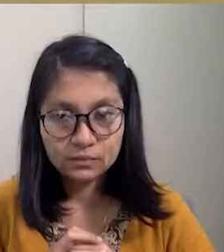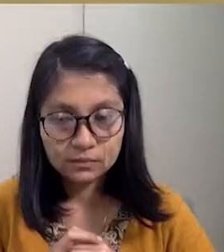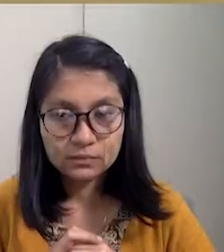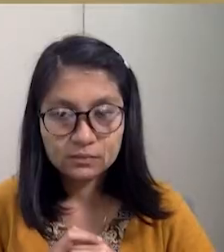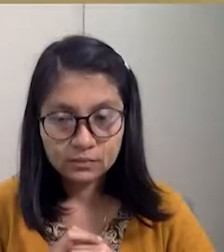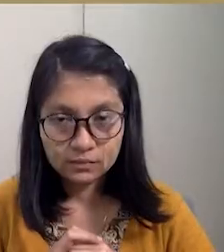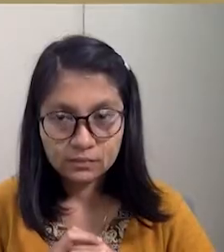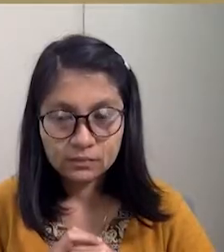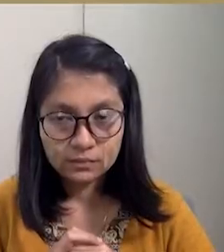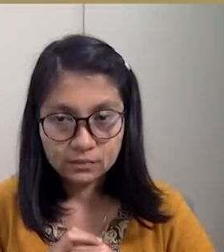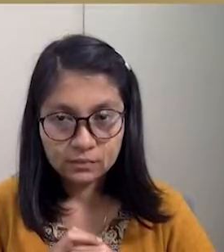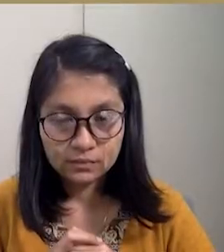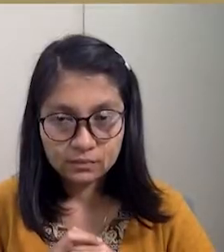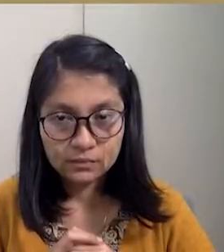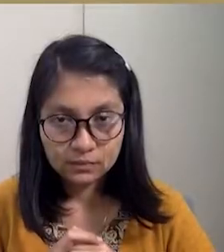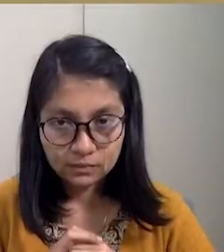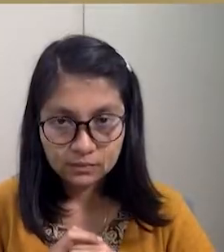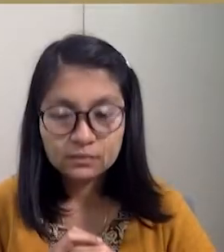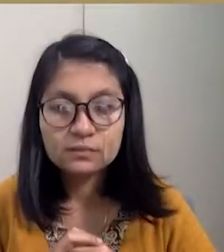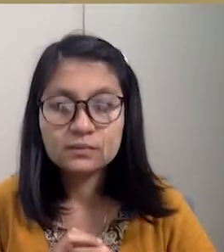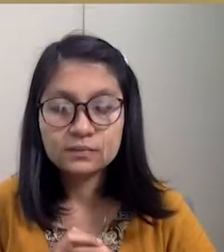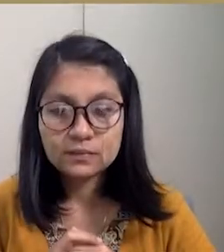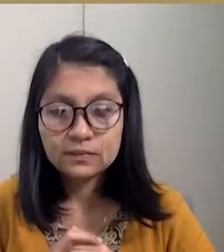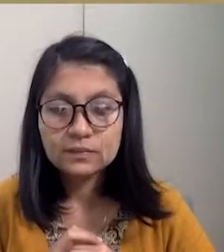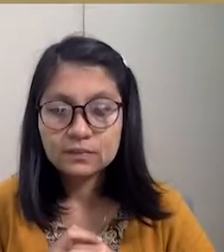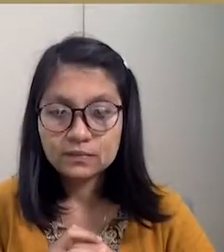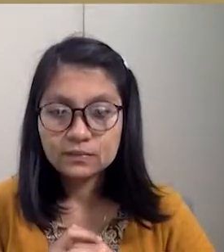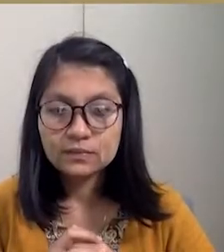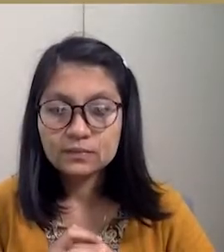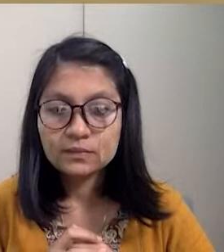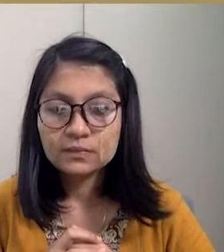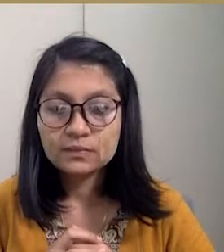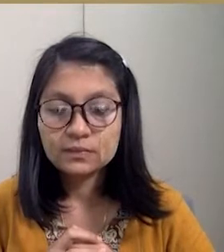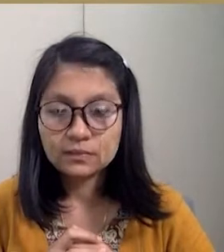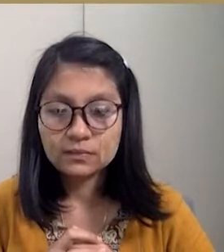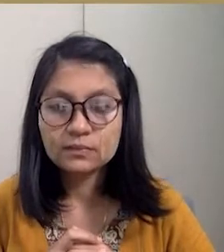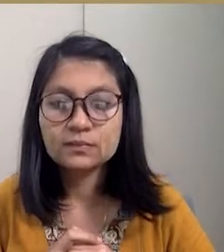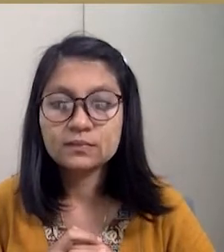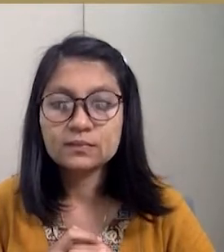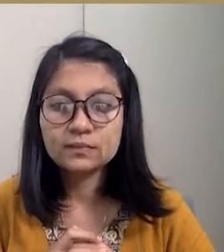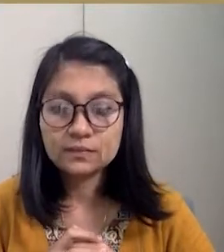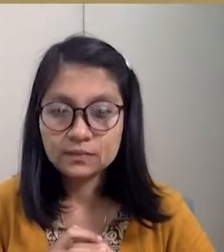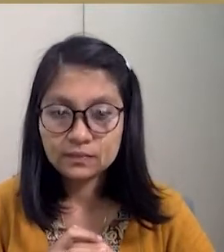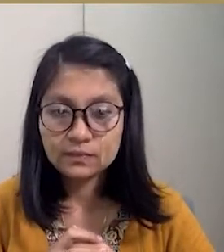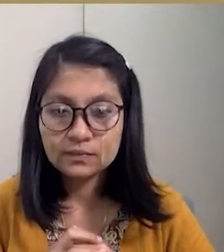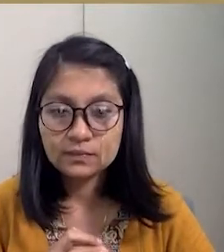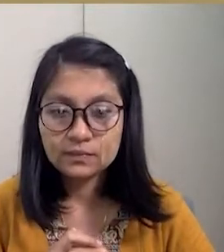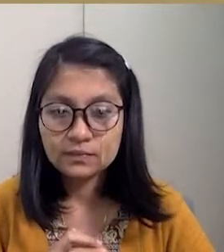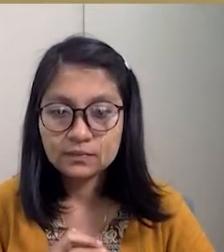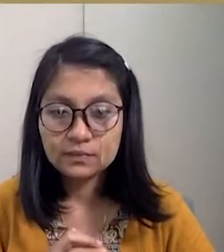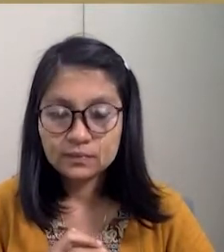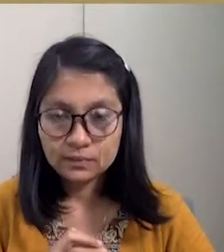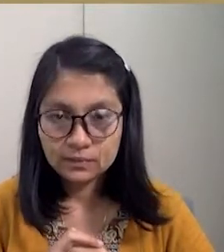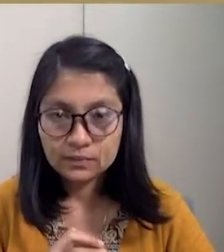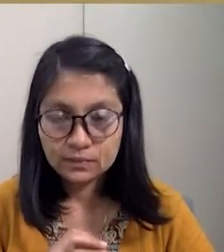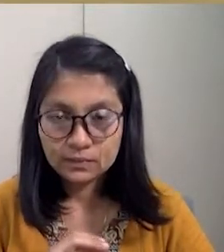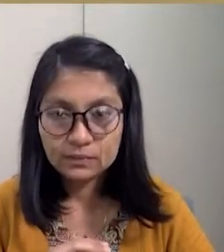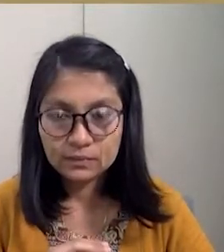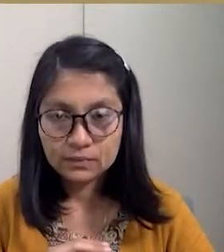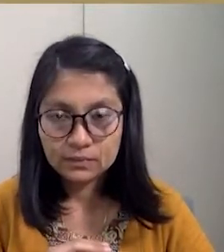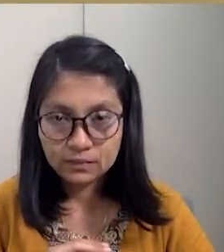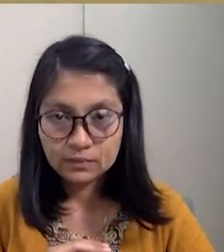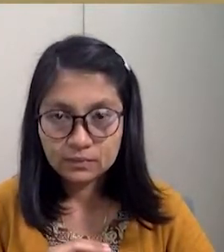ဏာပိုင်ရှိတယ်လို့နောက်ပြီးလုံရုံးနဲ့ပတ်သက်တဲ့အာဏာပိုင်ရှိတယ်လို့ဒီကျမကြီးနဲ့ပတ်သက်တဲ့ကောင်ဝင်ရှိတယ်လေပြည့်ရခါကျတော့ကုန်းလန်းတယ်ပို့ဆော